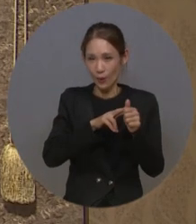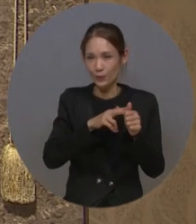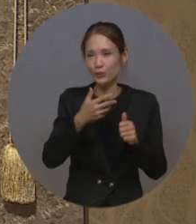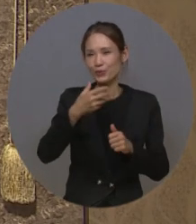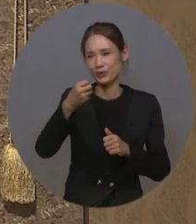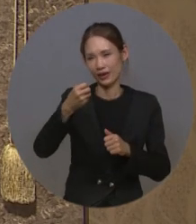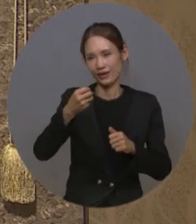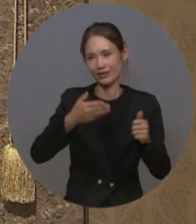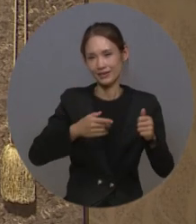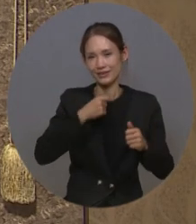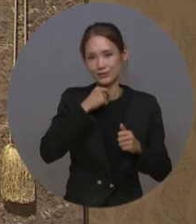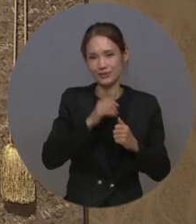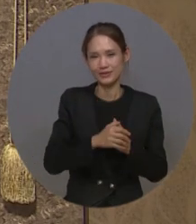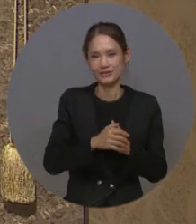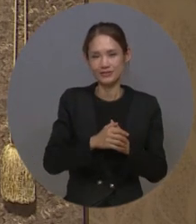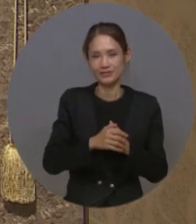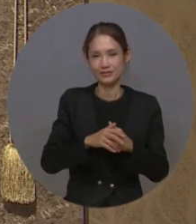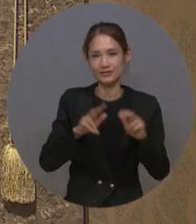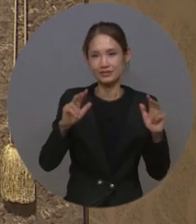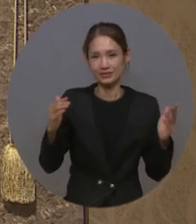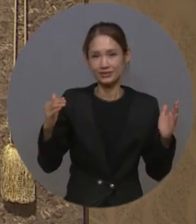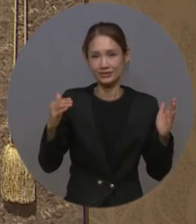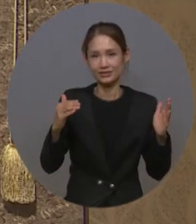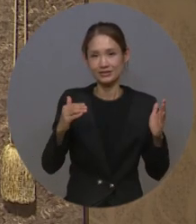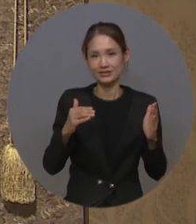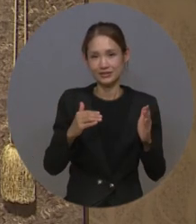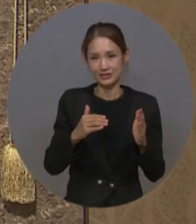정보가 되었기를 바랍니다.